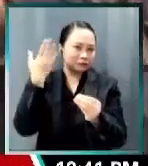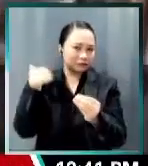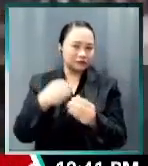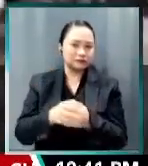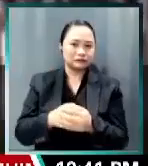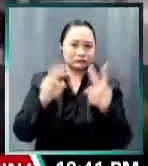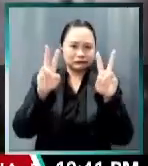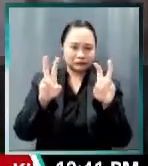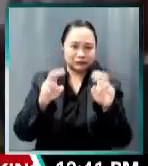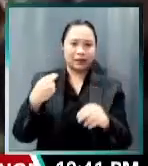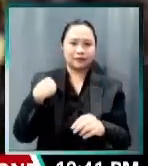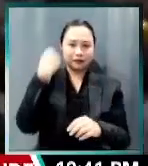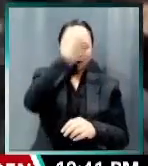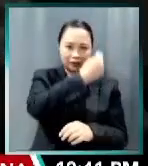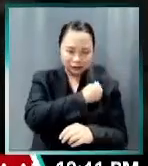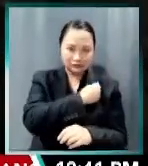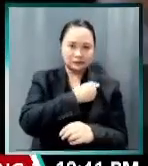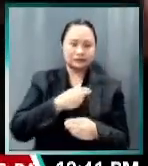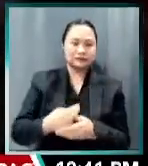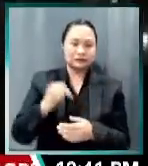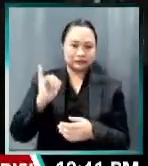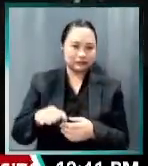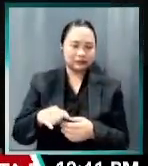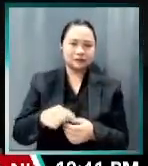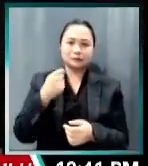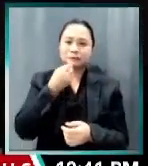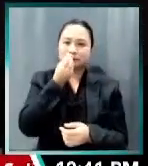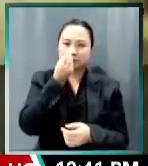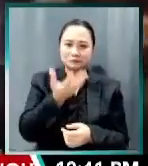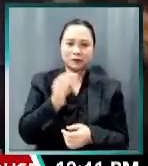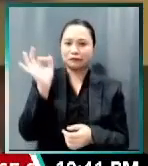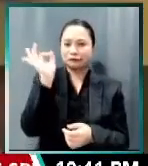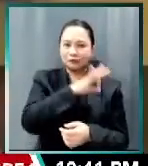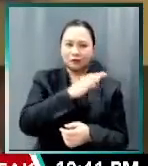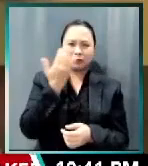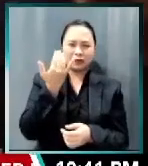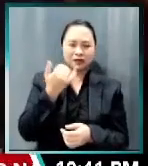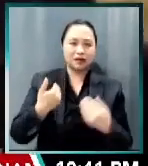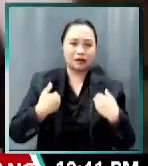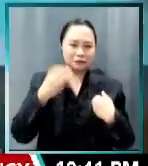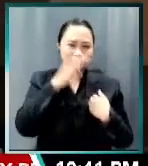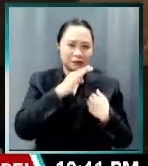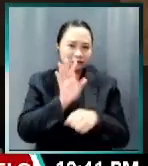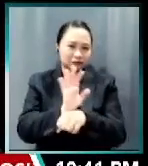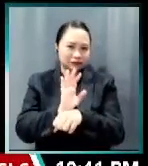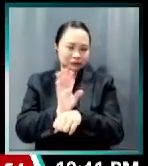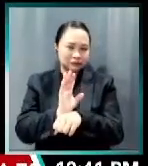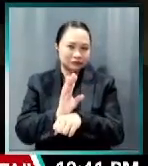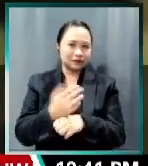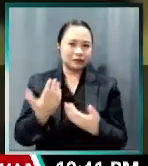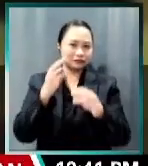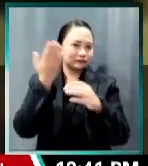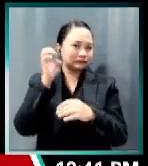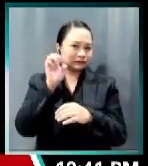bilang historical distortion matapos anila silang iportray sa pelikula na nagmamadjong kasama si dating Pangulong Cory Aquino sa gitna ng